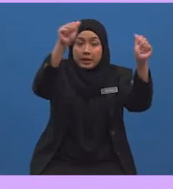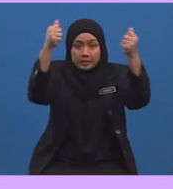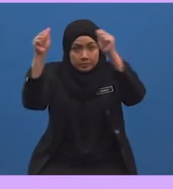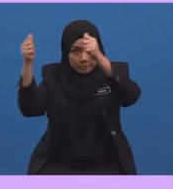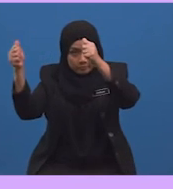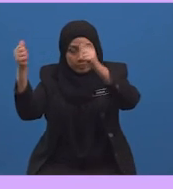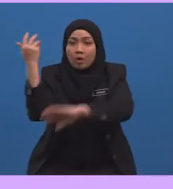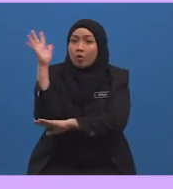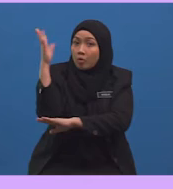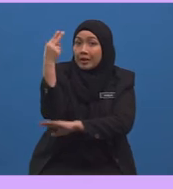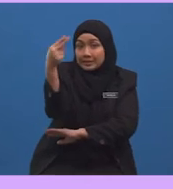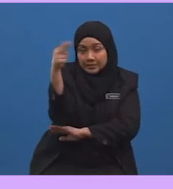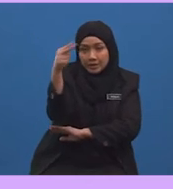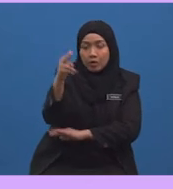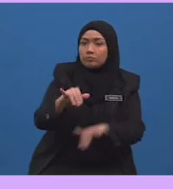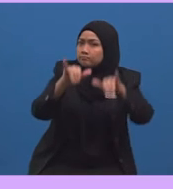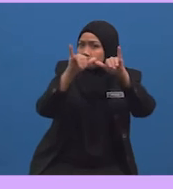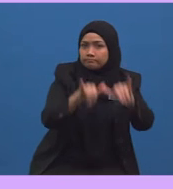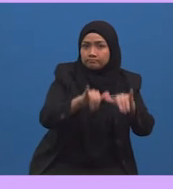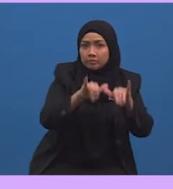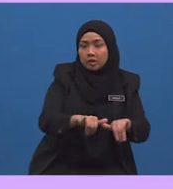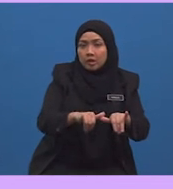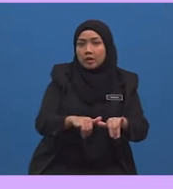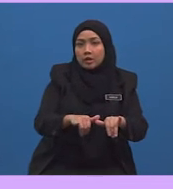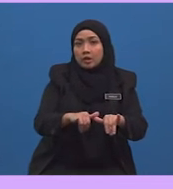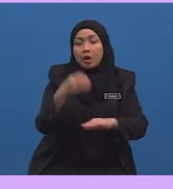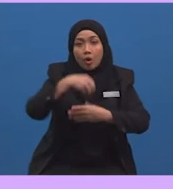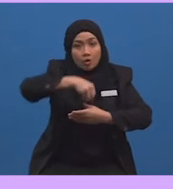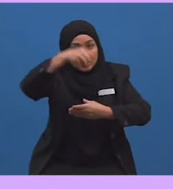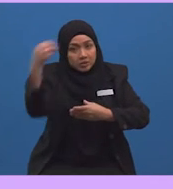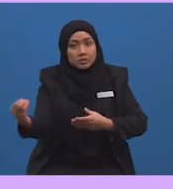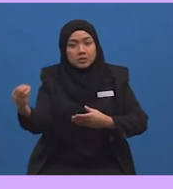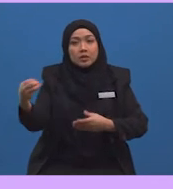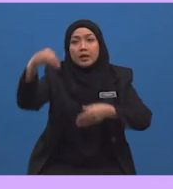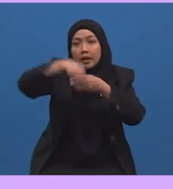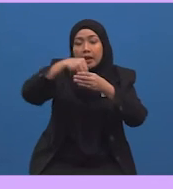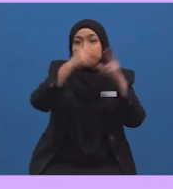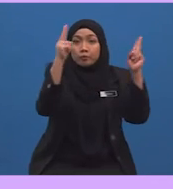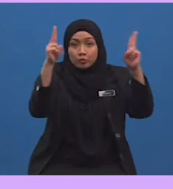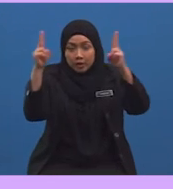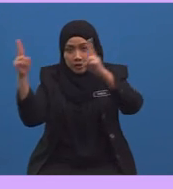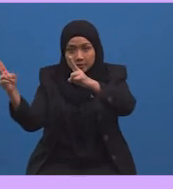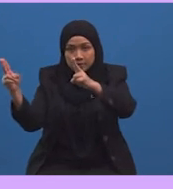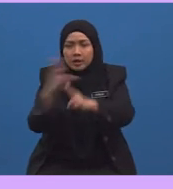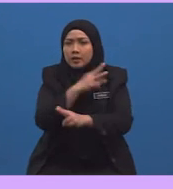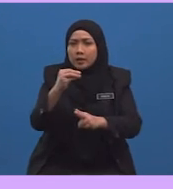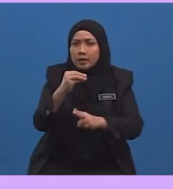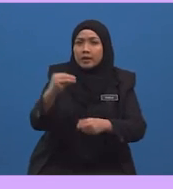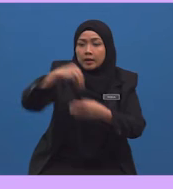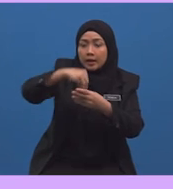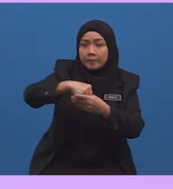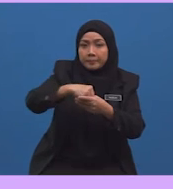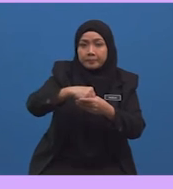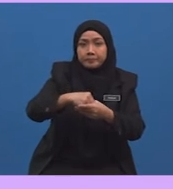Tumbuhan hijau mengekalkan kandungan oksigen di dalam udara melalui proses fotosintesis yang mengira karbon